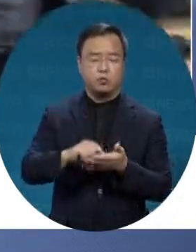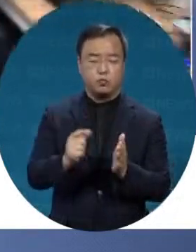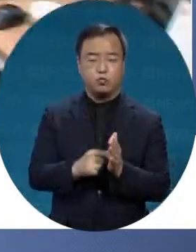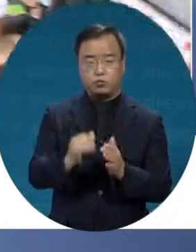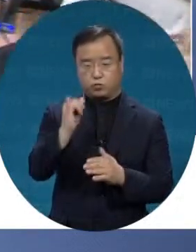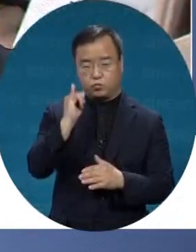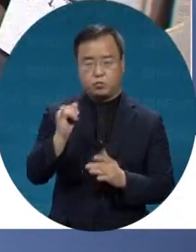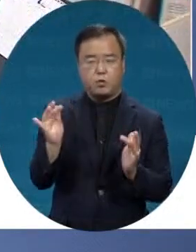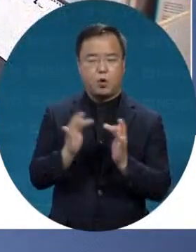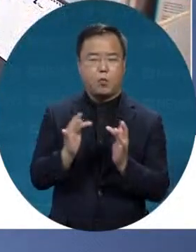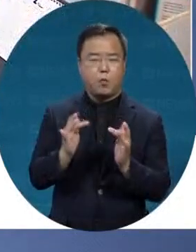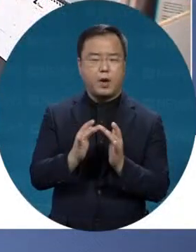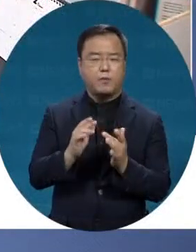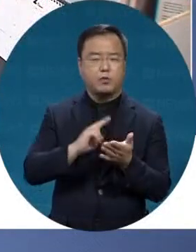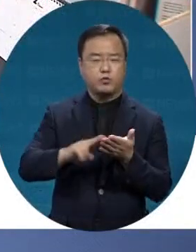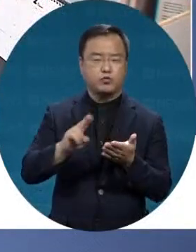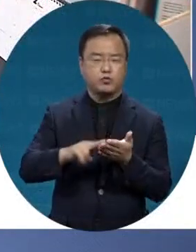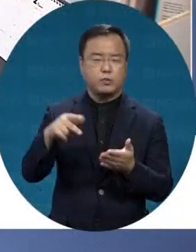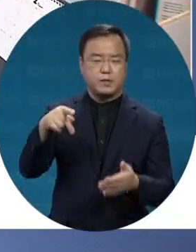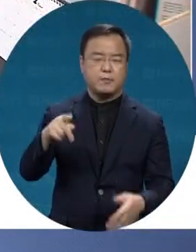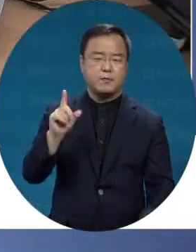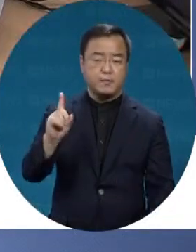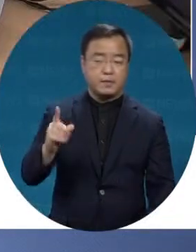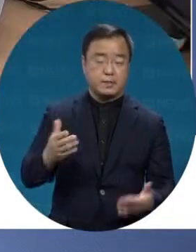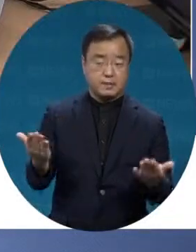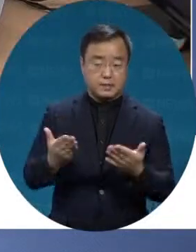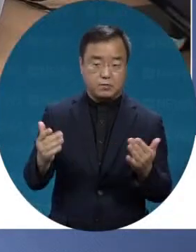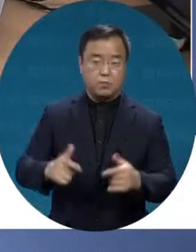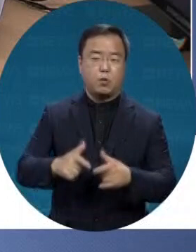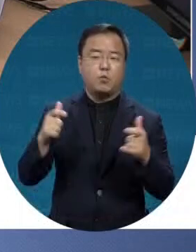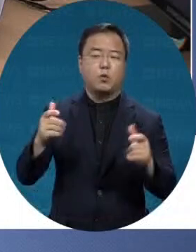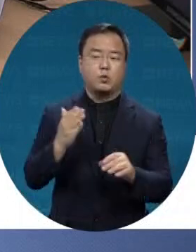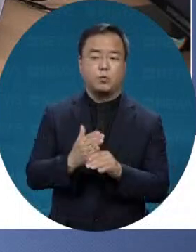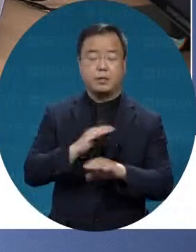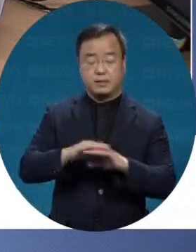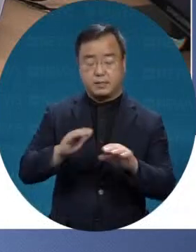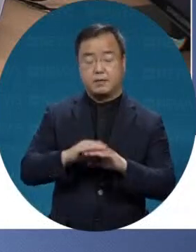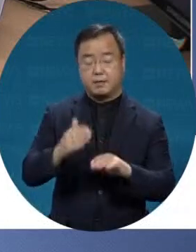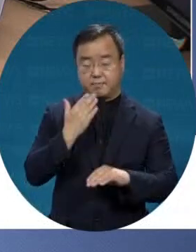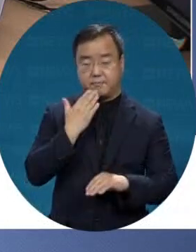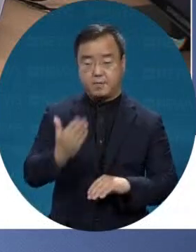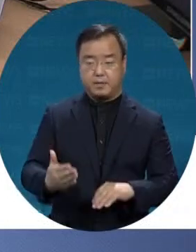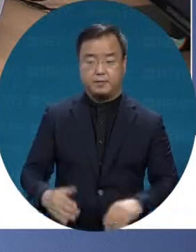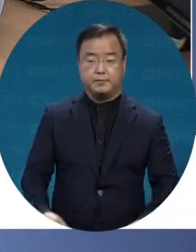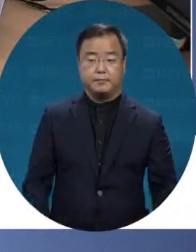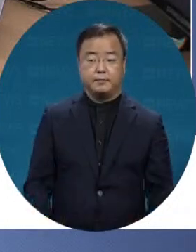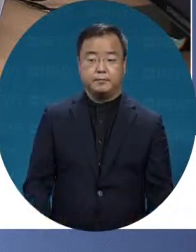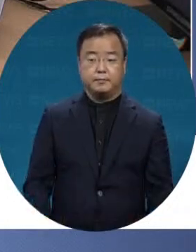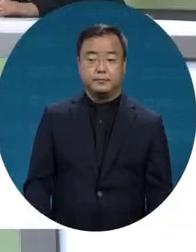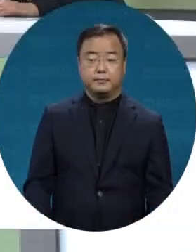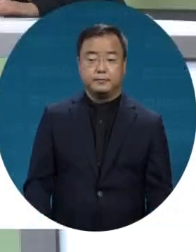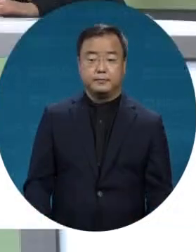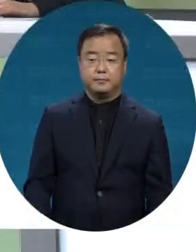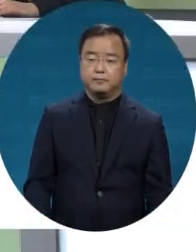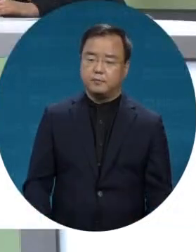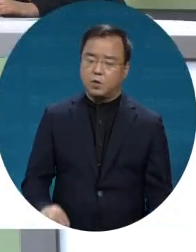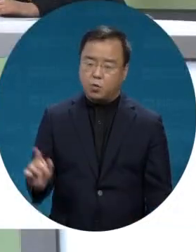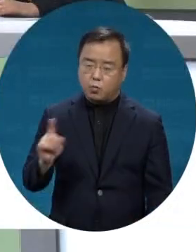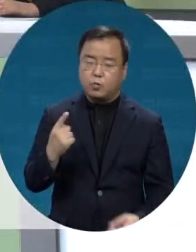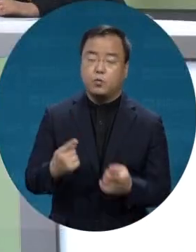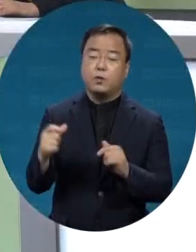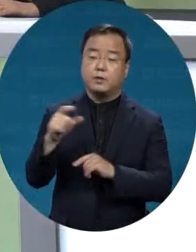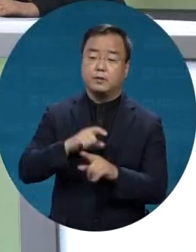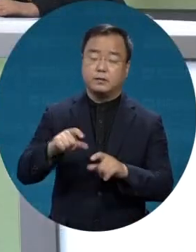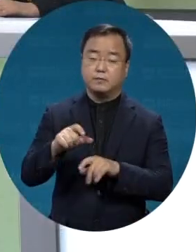pd라는 부분들이 많이 활성화됨에 따라서 해결할 수 있는 문제라고 생각을 하고 있습니다네 무엇보다 이렇게